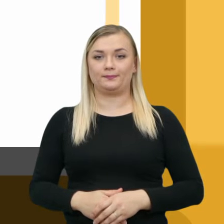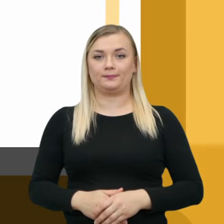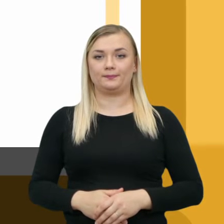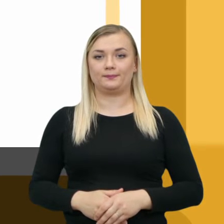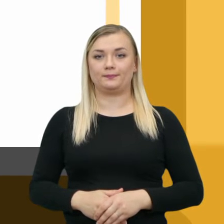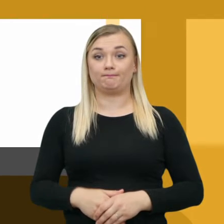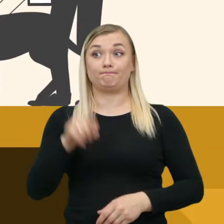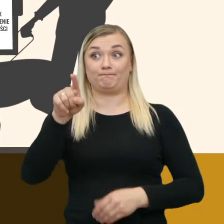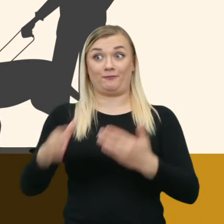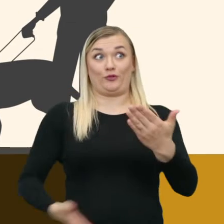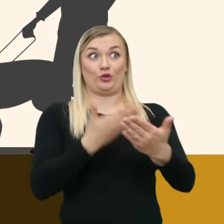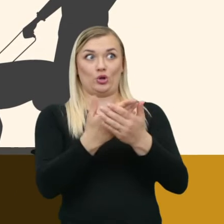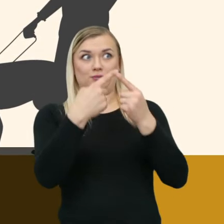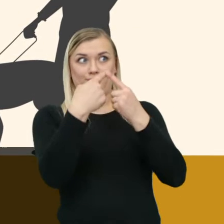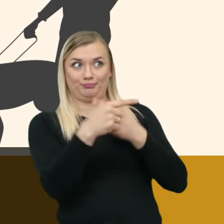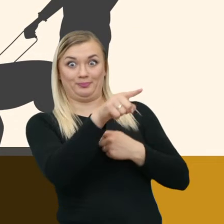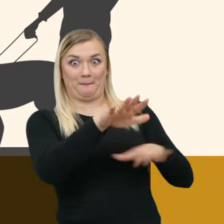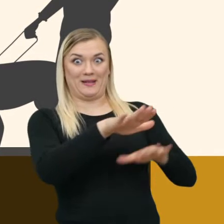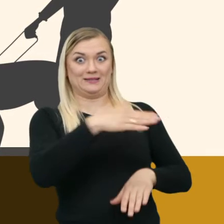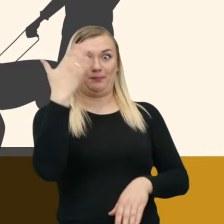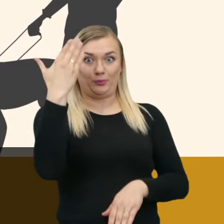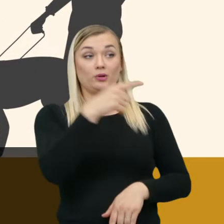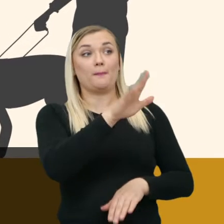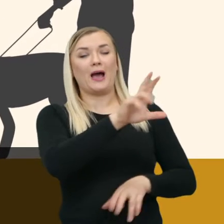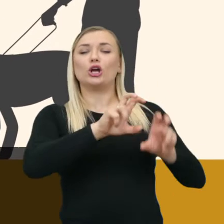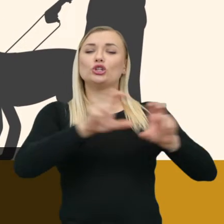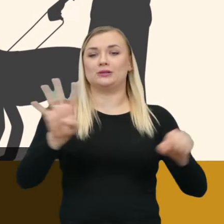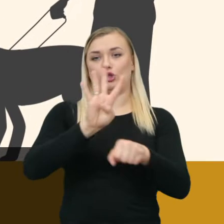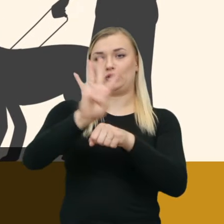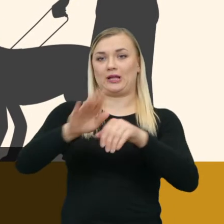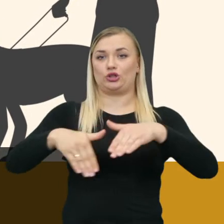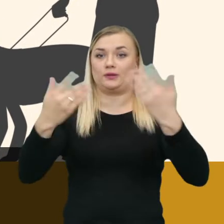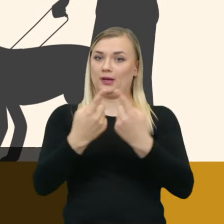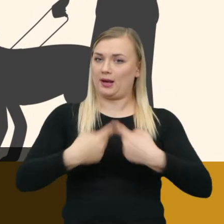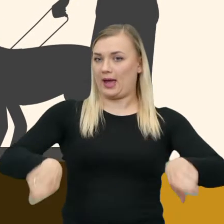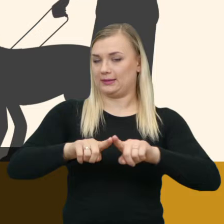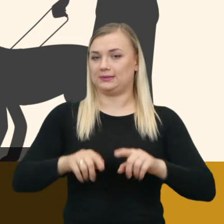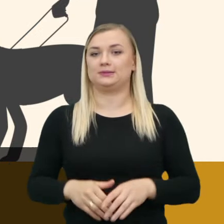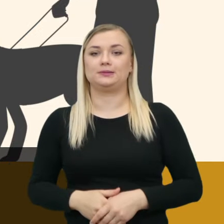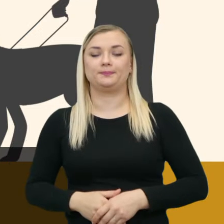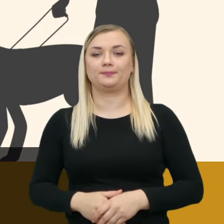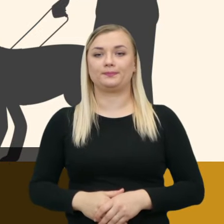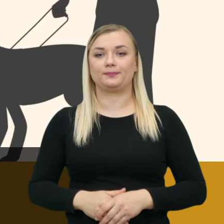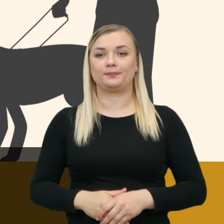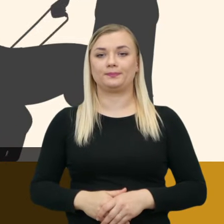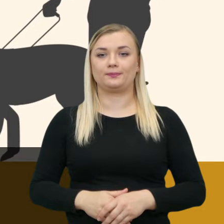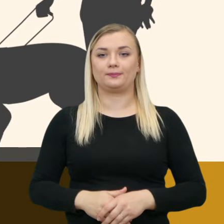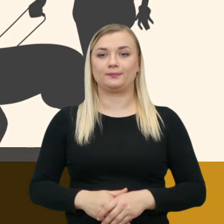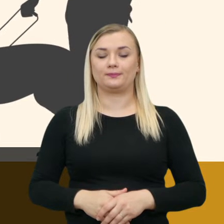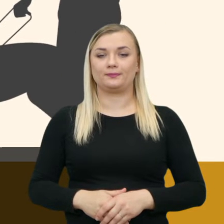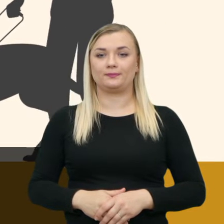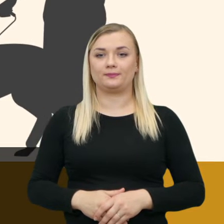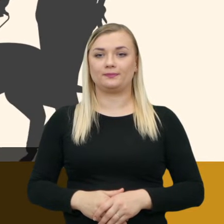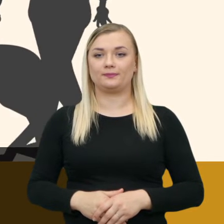kontaktu. Podmiot publiczny, do którego trafił wniosek o zapewnienie dostępności, ma 14 dni na jego